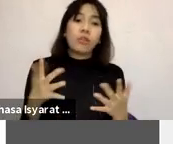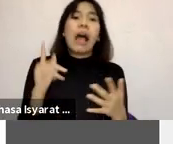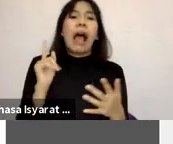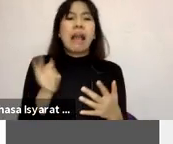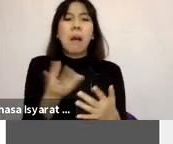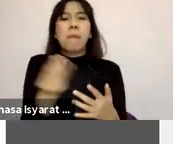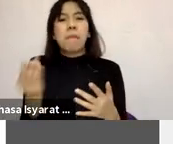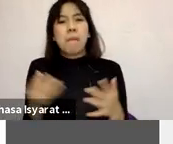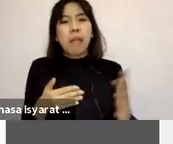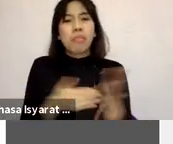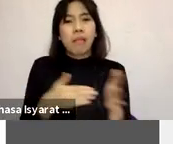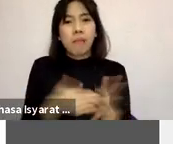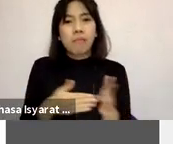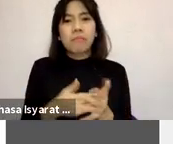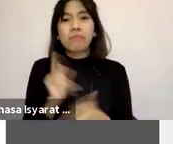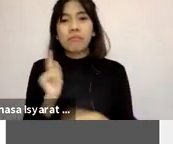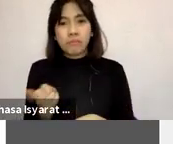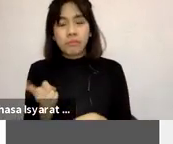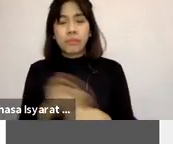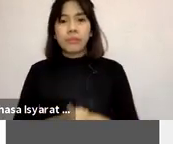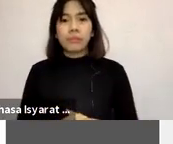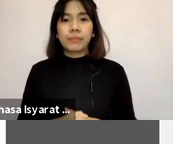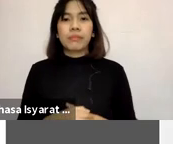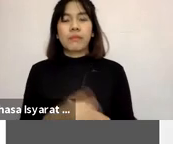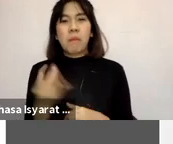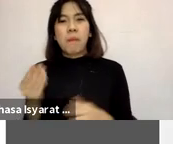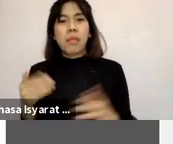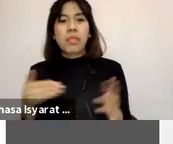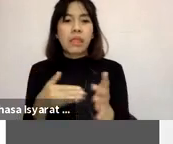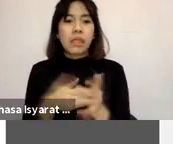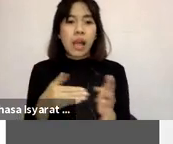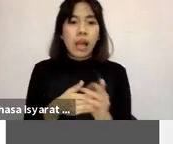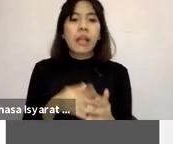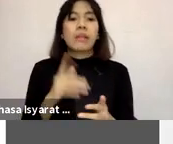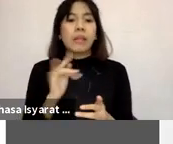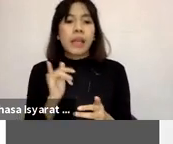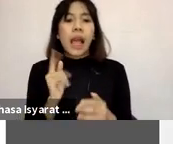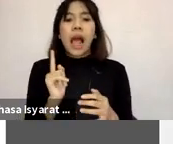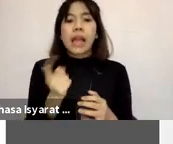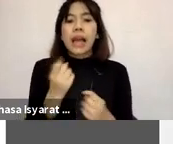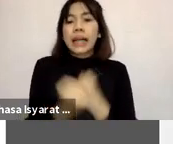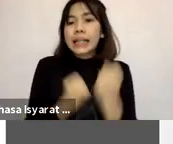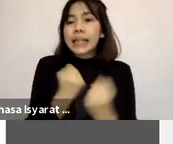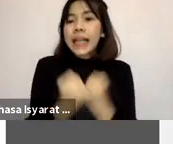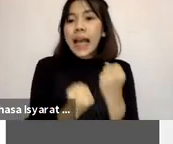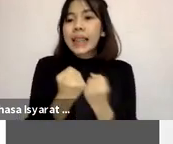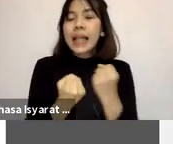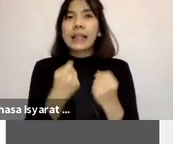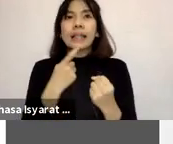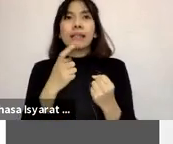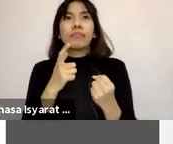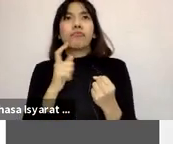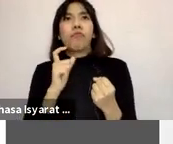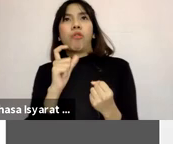ada kegiatan yang sifatnya bisa menjadi kwen yakni aksesibilitas rumah ibadah